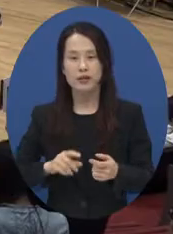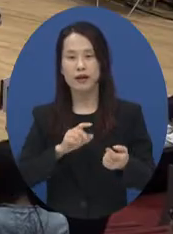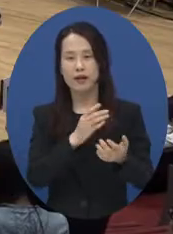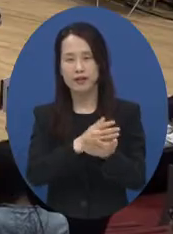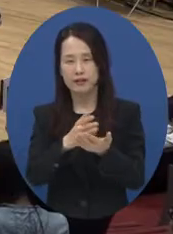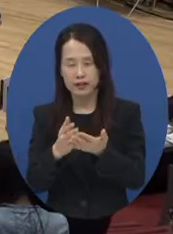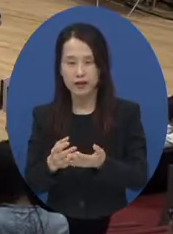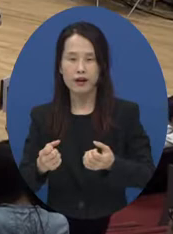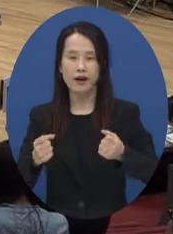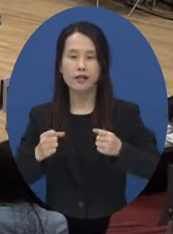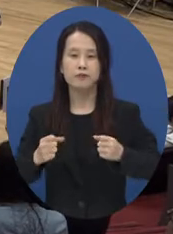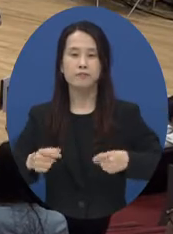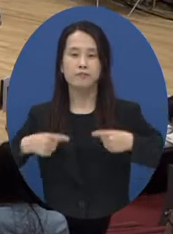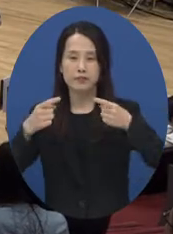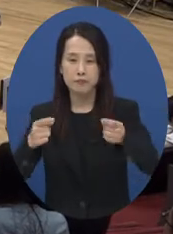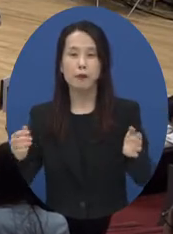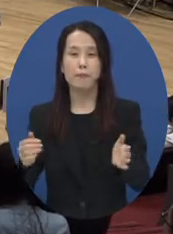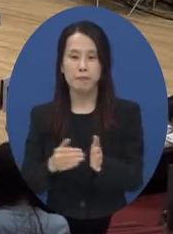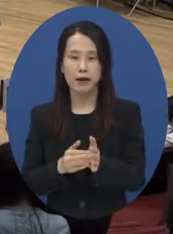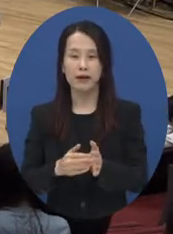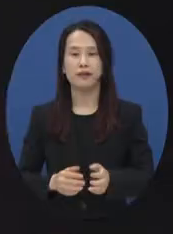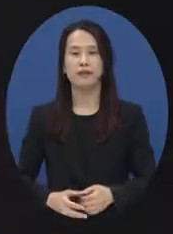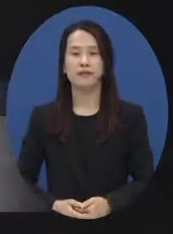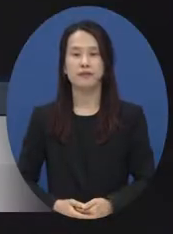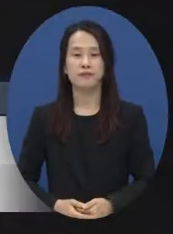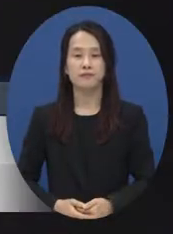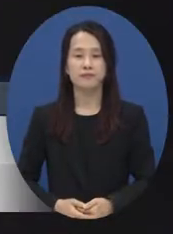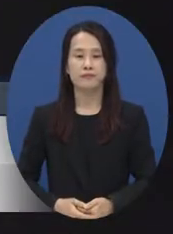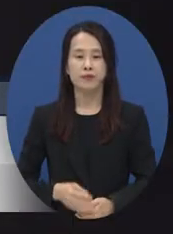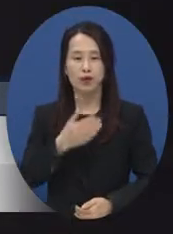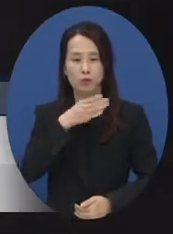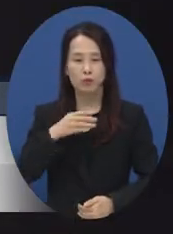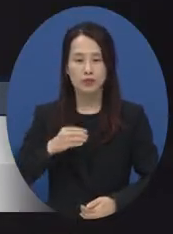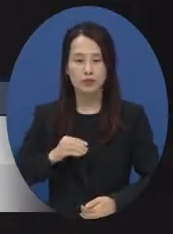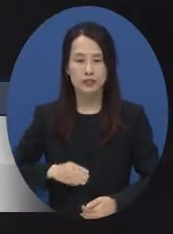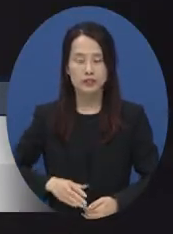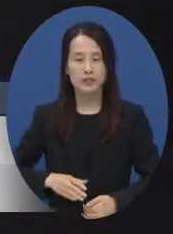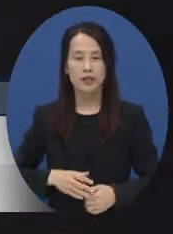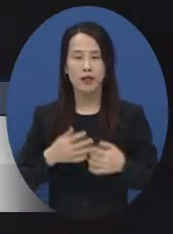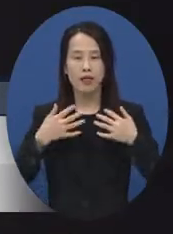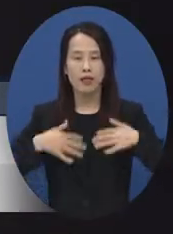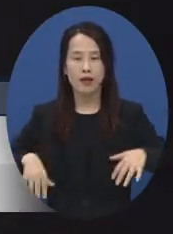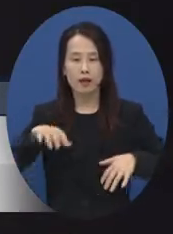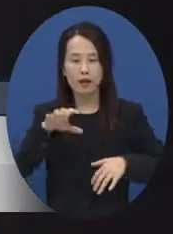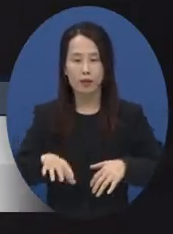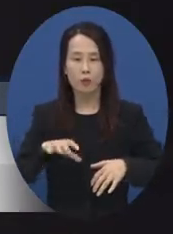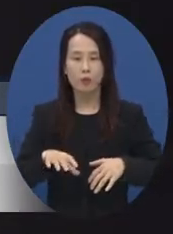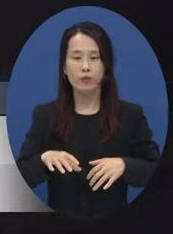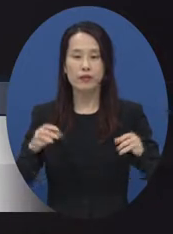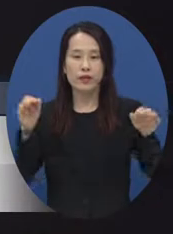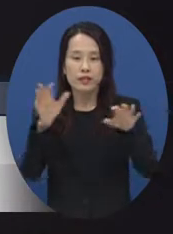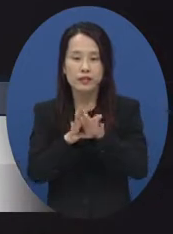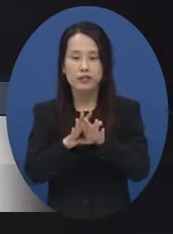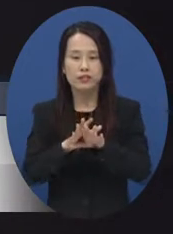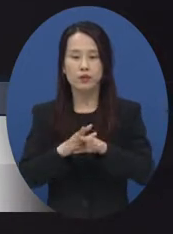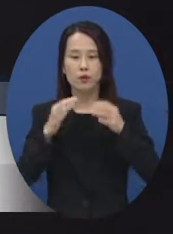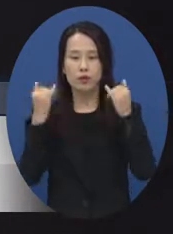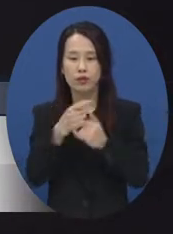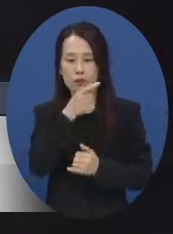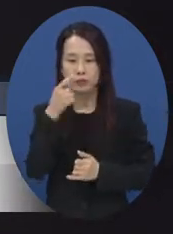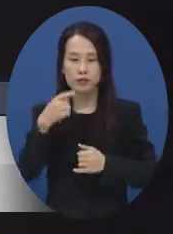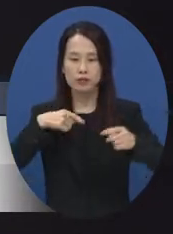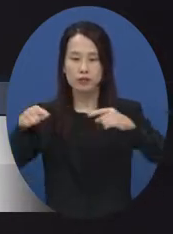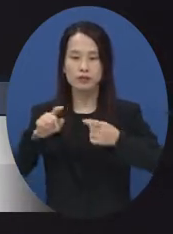참여해 민관 협치를 더 단단하게 했습니다. 복지 칸막이와 사각지대를 없애 민선 7기